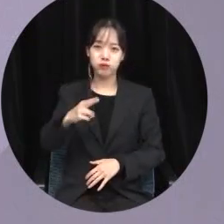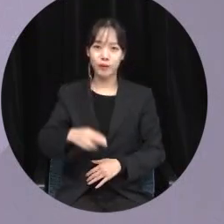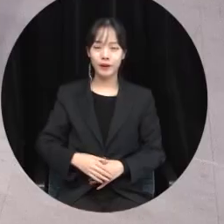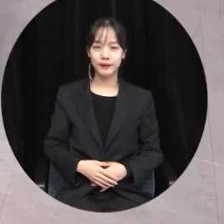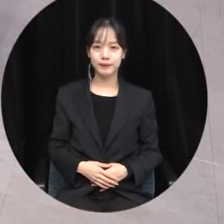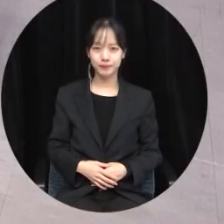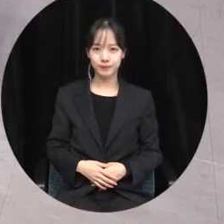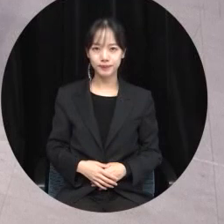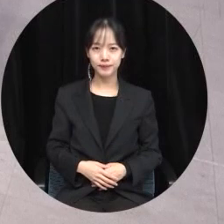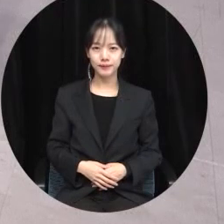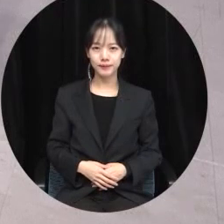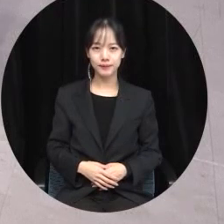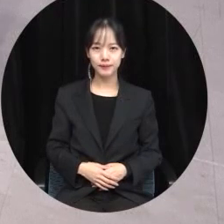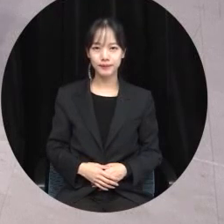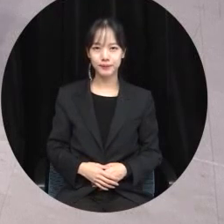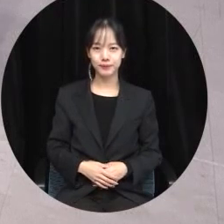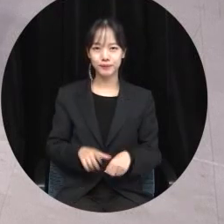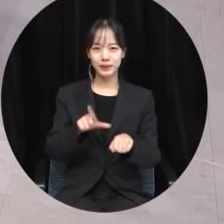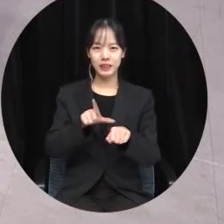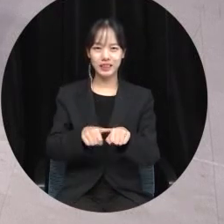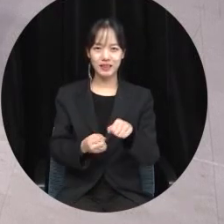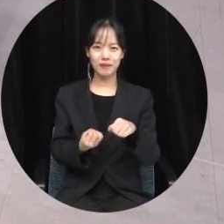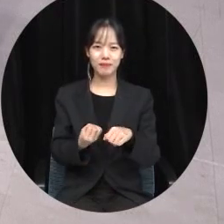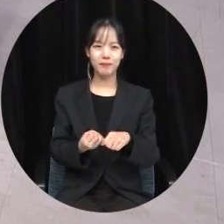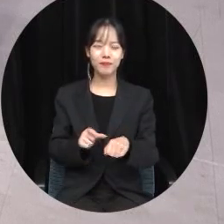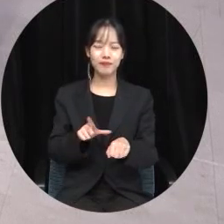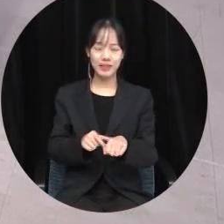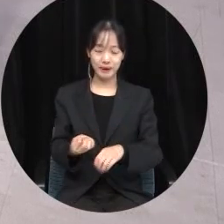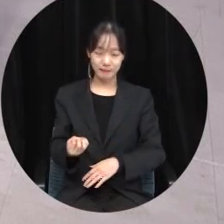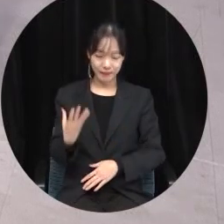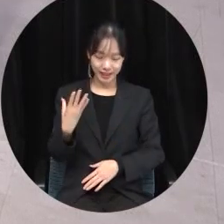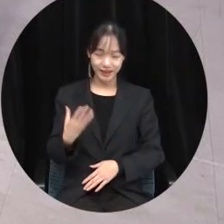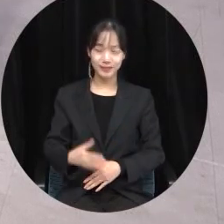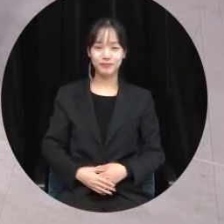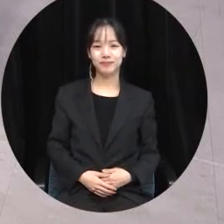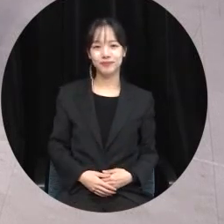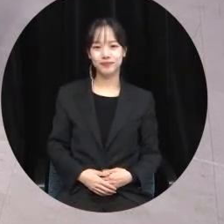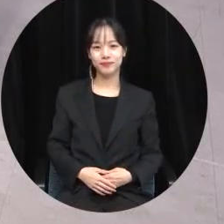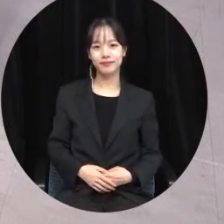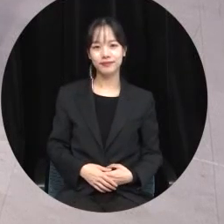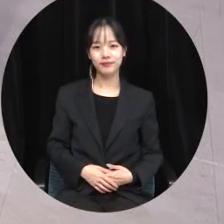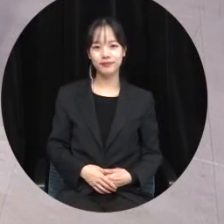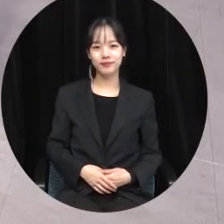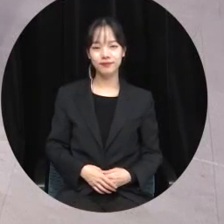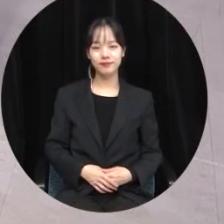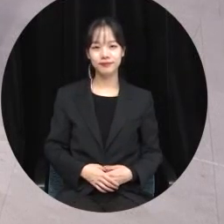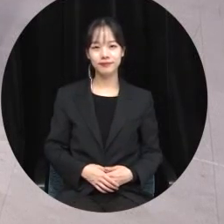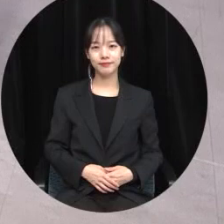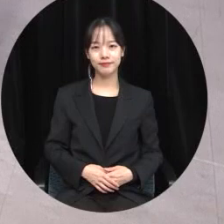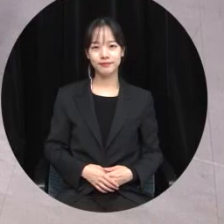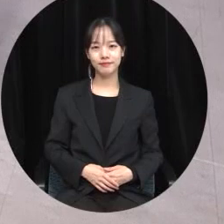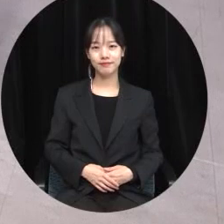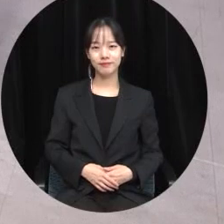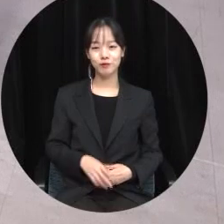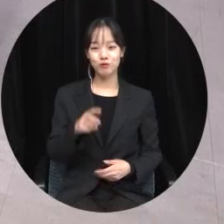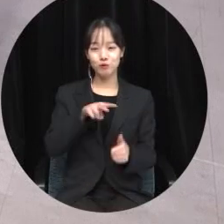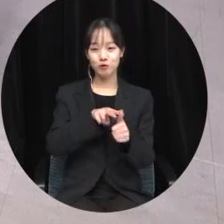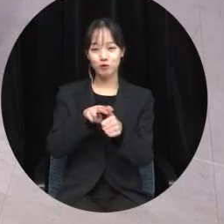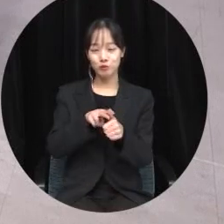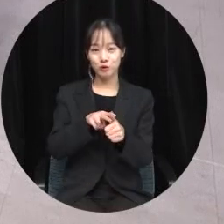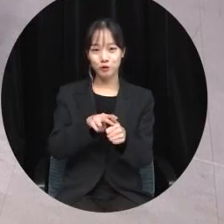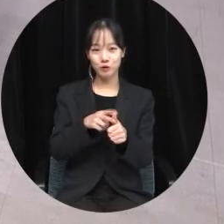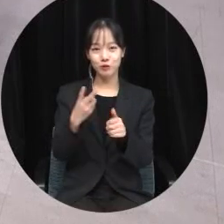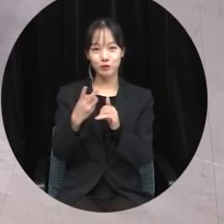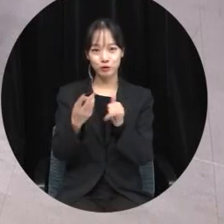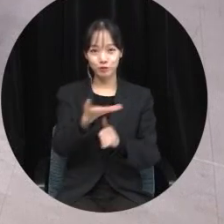네. 시간이 네, 시간이 마무리가 됐습니다. 네. 네. 두 후보의 시작